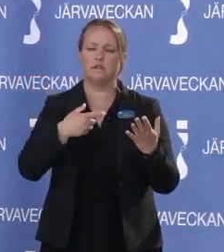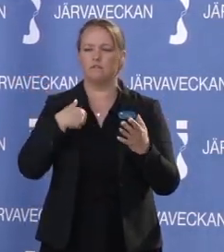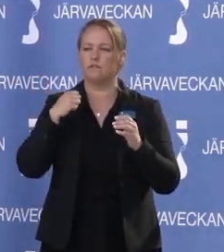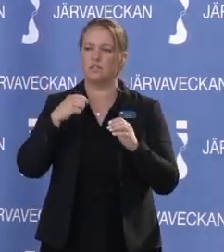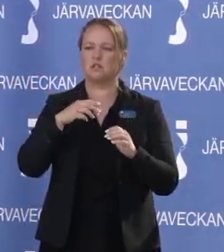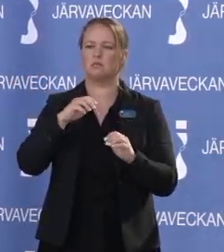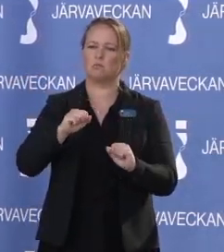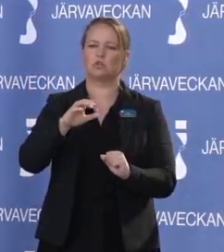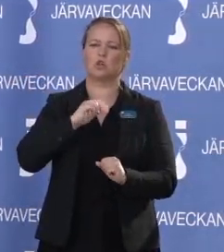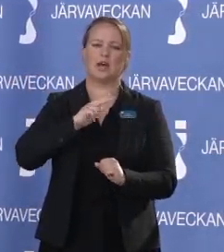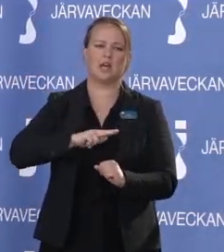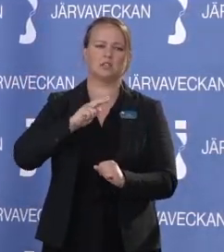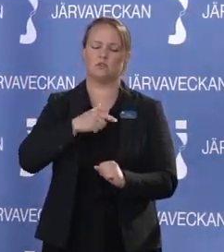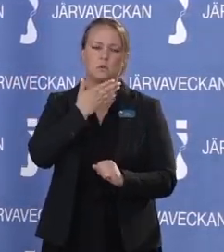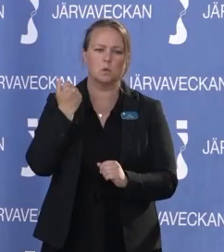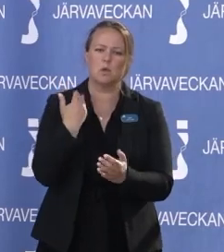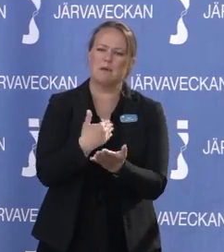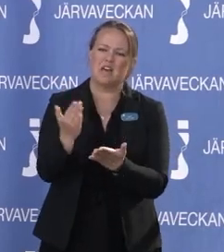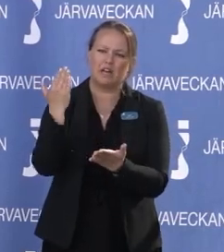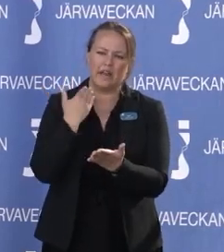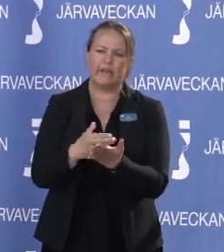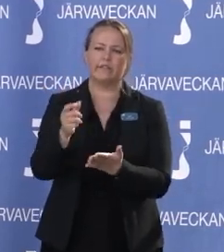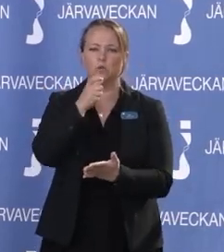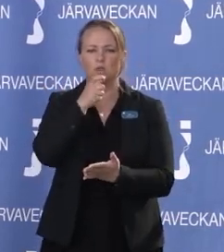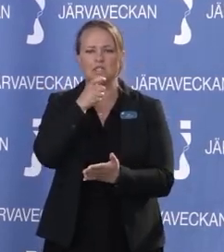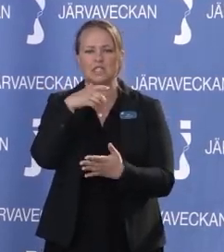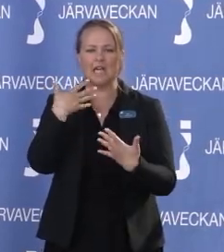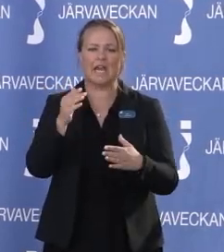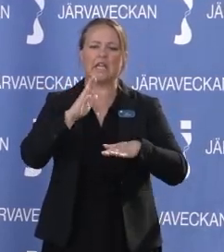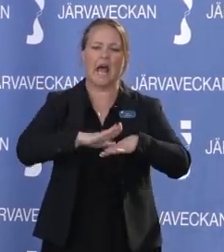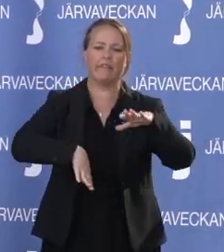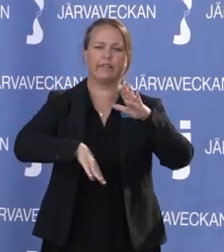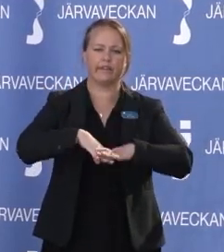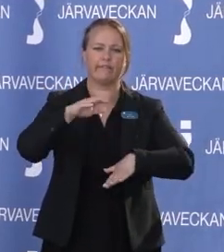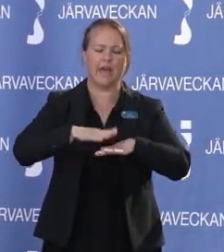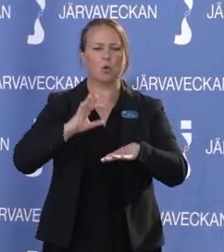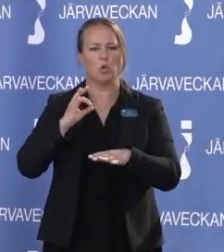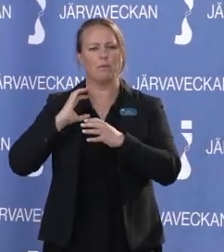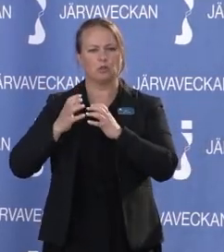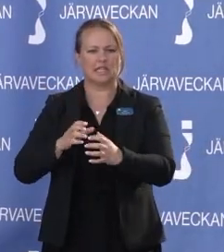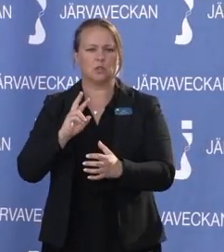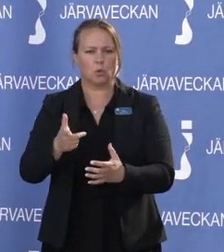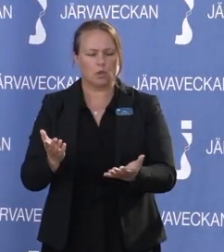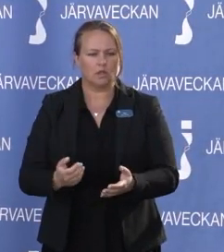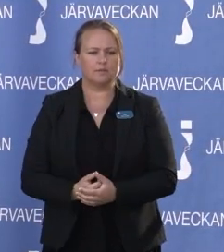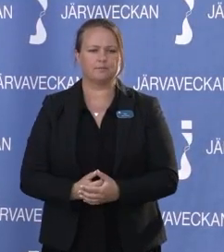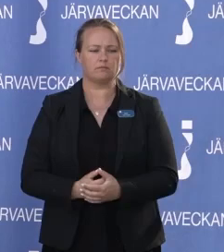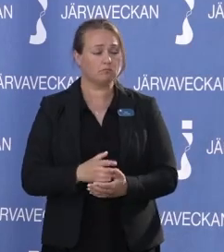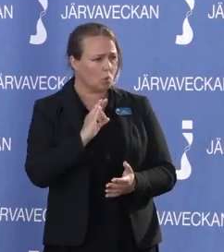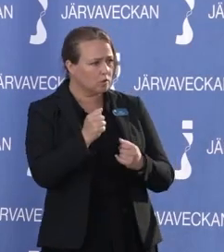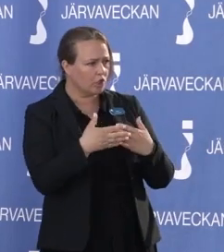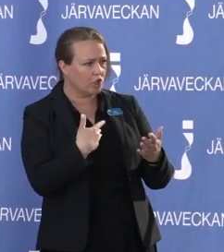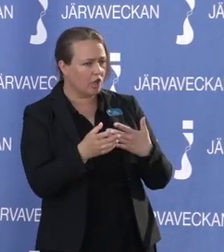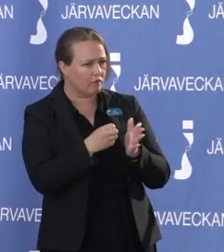lyckats berätta att journalistik är ett hantverk. Och det här är processerna bakom. Hur ska ni göra det då? Jag tror, som